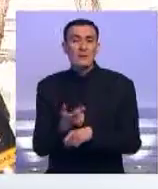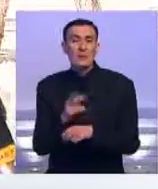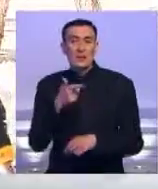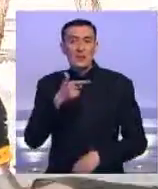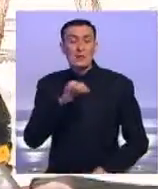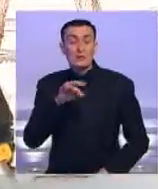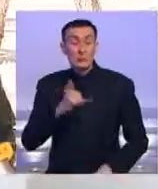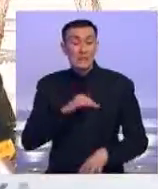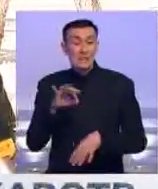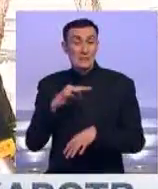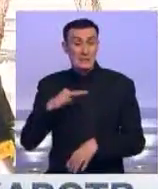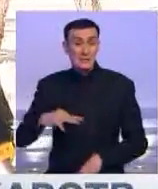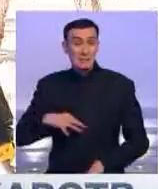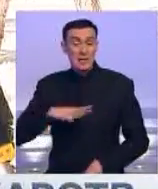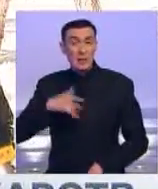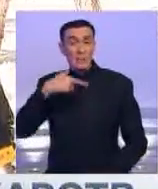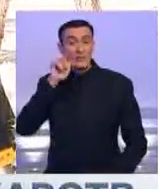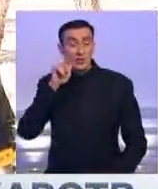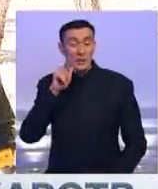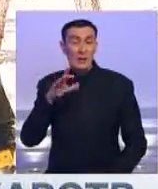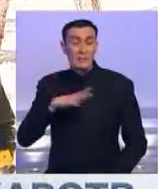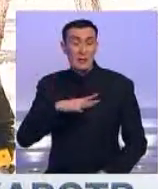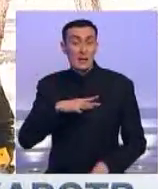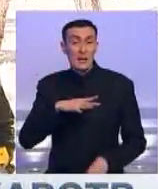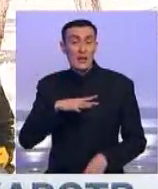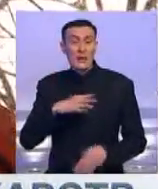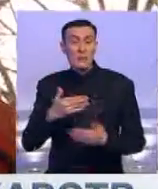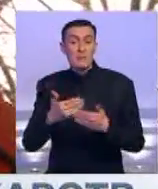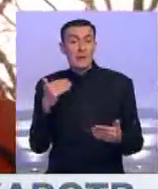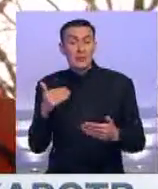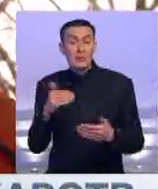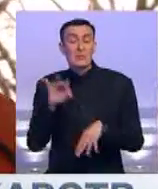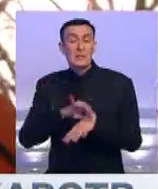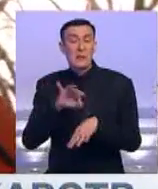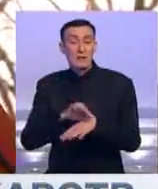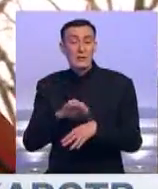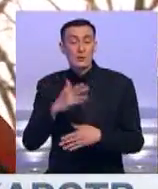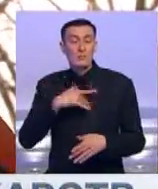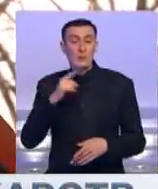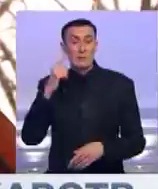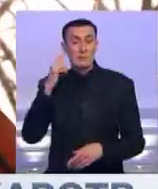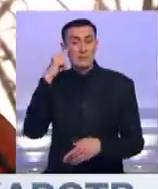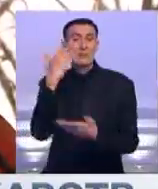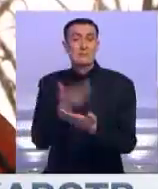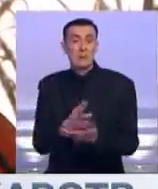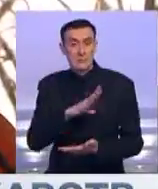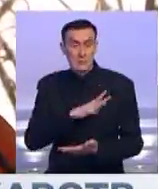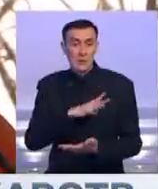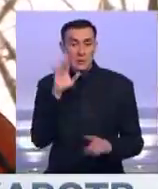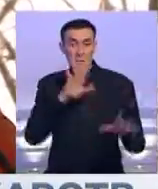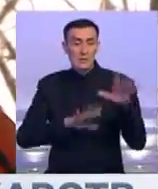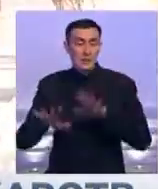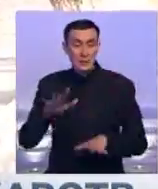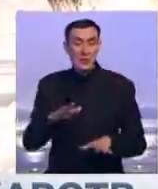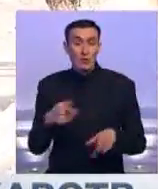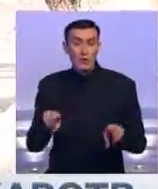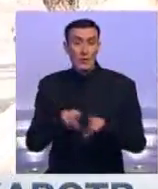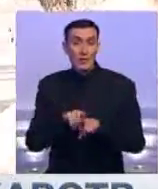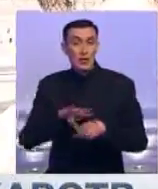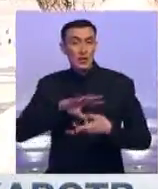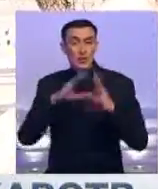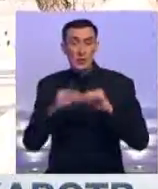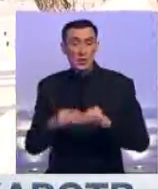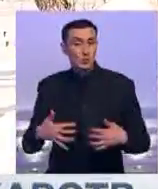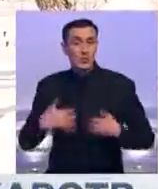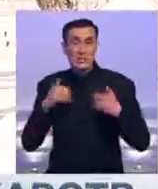вот у меня у сына было позавчера гипо, предкомовое состояние. Он потерял сознание. Вот такие вот последствия ужасные,